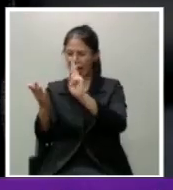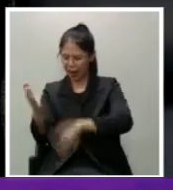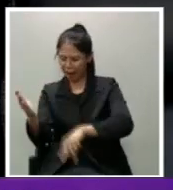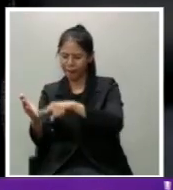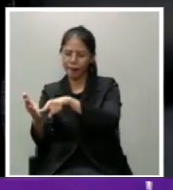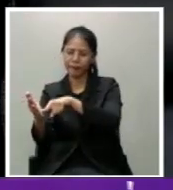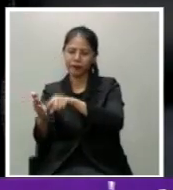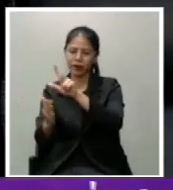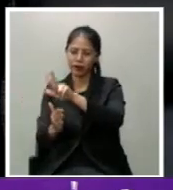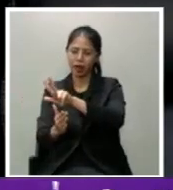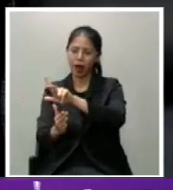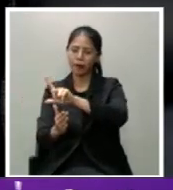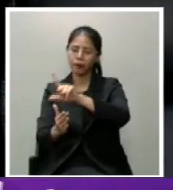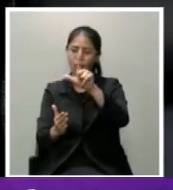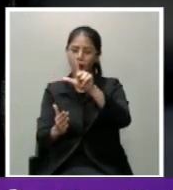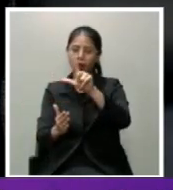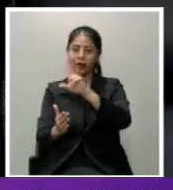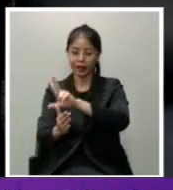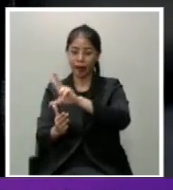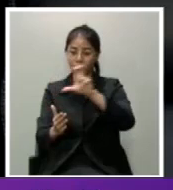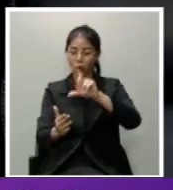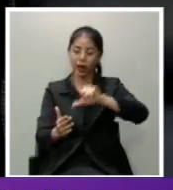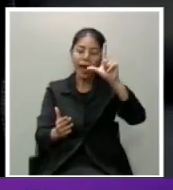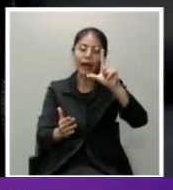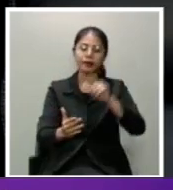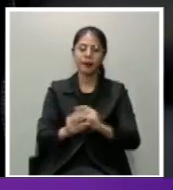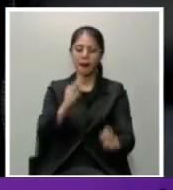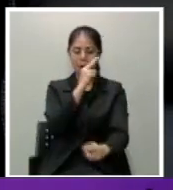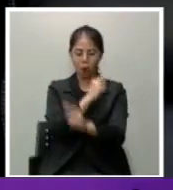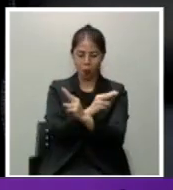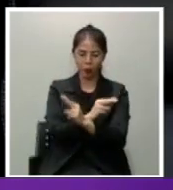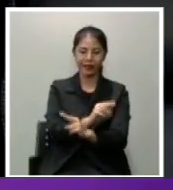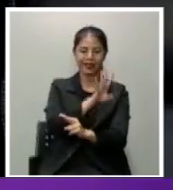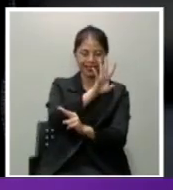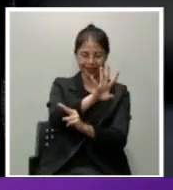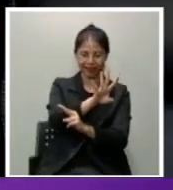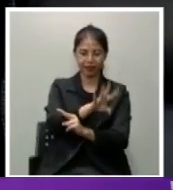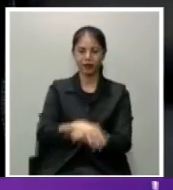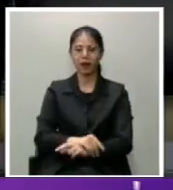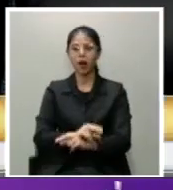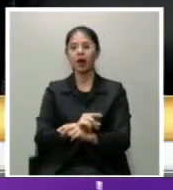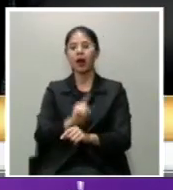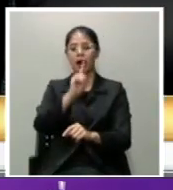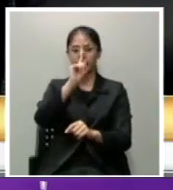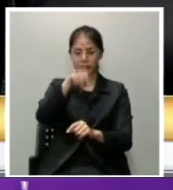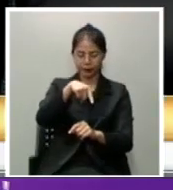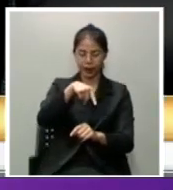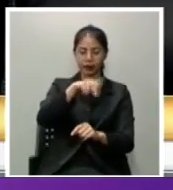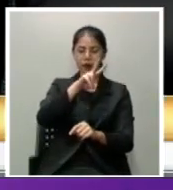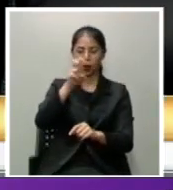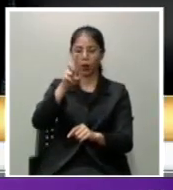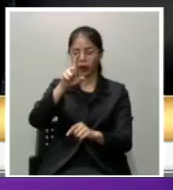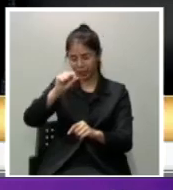300ล้านบาทปรับ4เท่า4312ปรับ 1,225 ล้าน